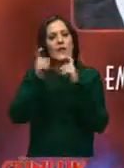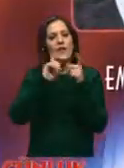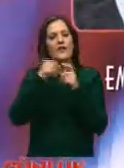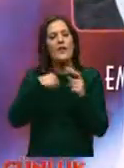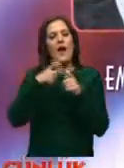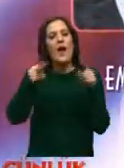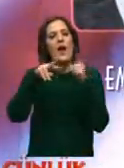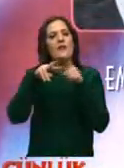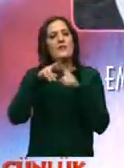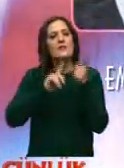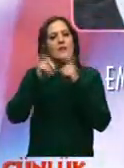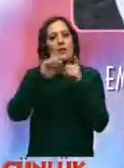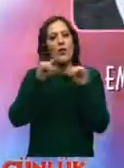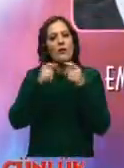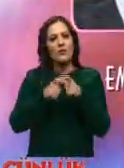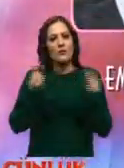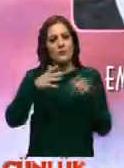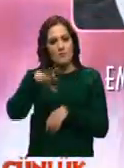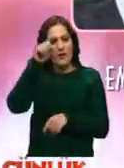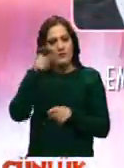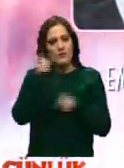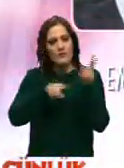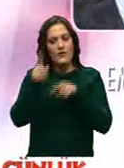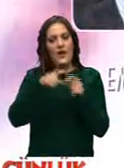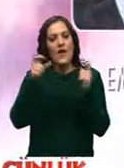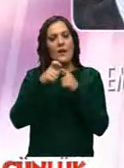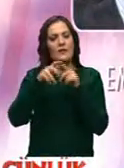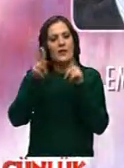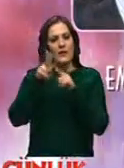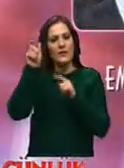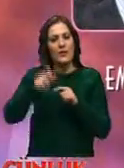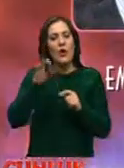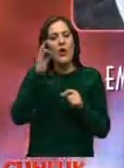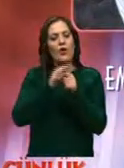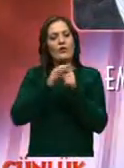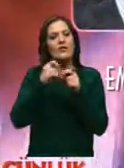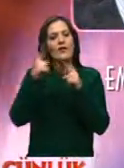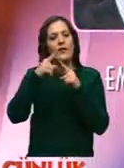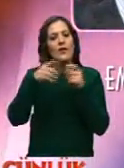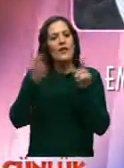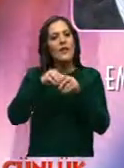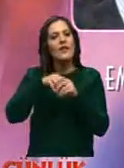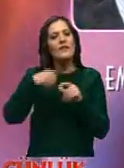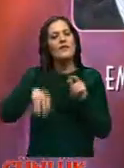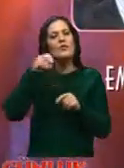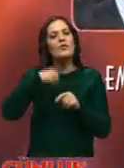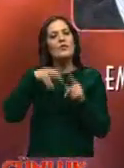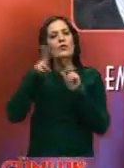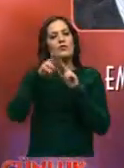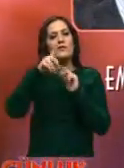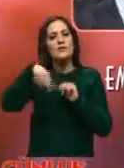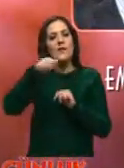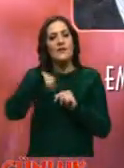Animasyon Teknolojileri ve Oyun Geliştirme Merkezi Yöneticisi Emek Kepenek ve ODTÜ Teknokent Kurumsal Gelişim Direktörü İlknur İlkyaz Gül